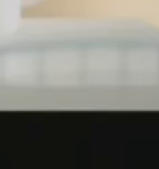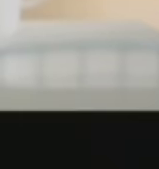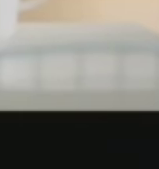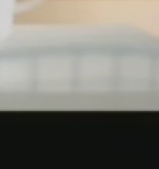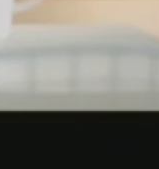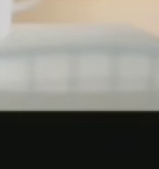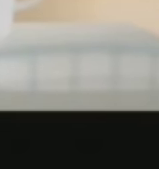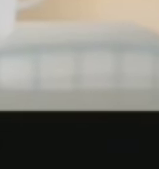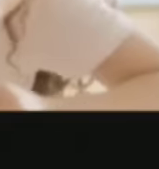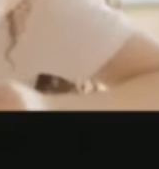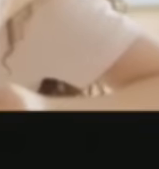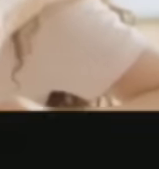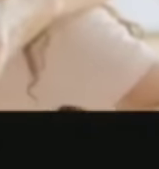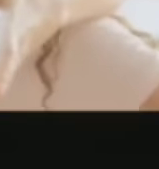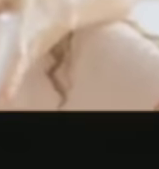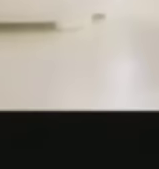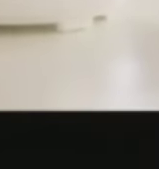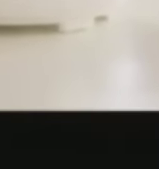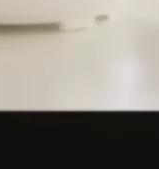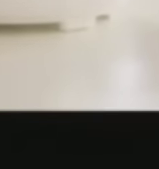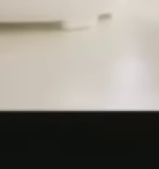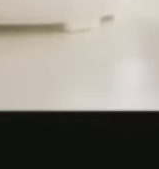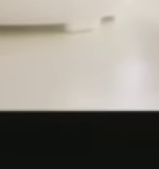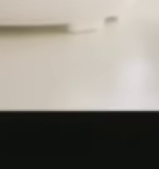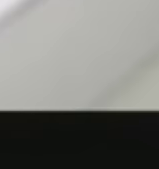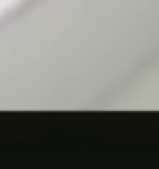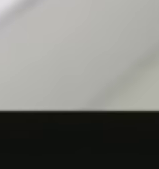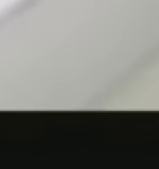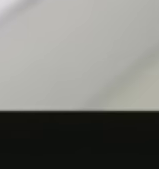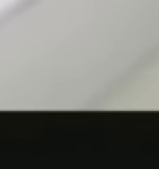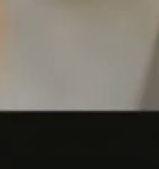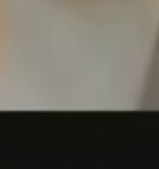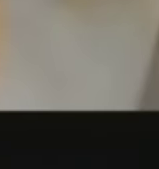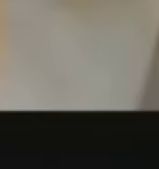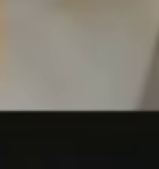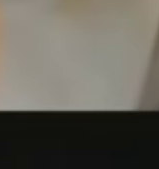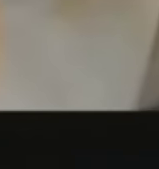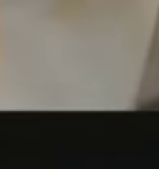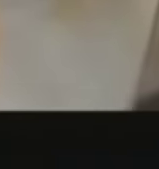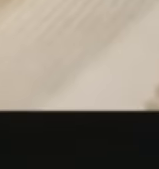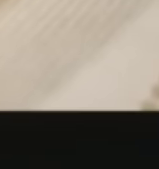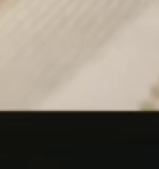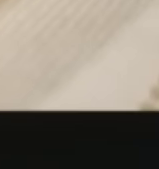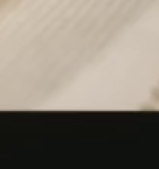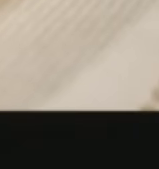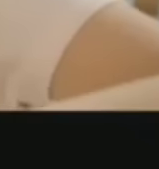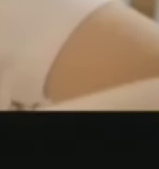dan praktis. Gak perlu mixer, oven bisa, kukus bisa.